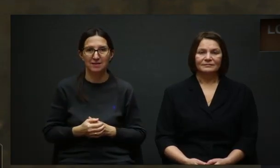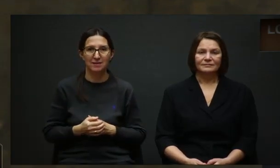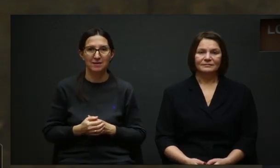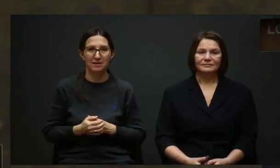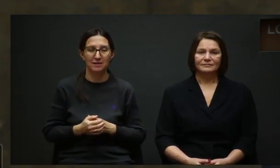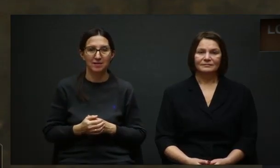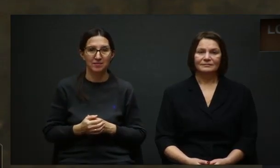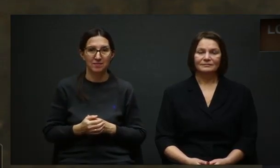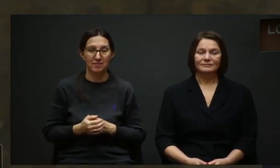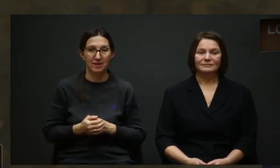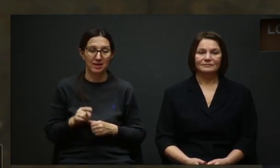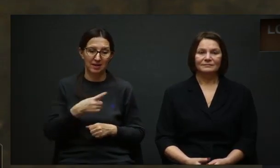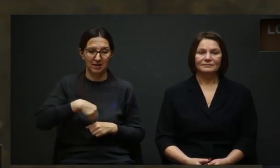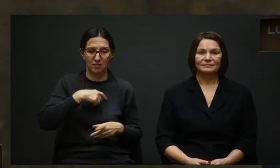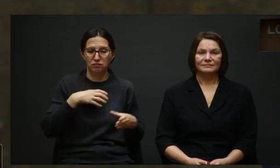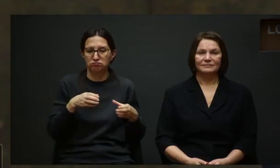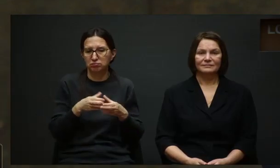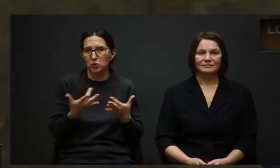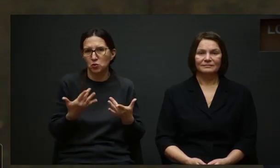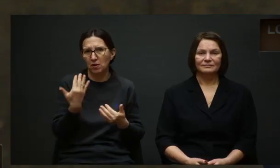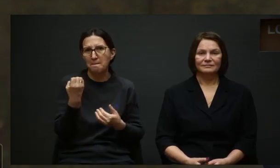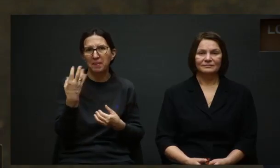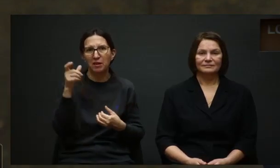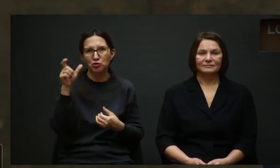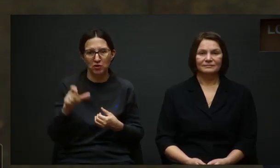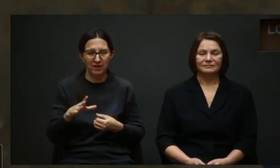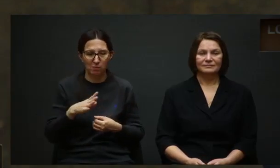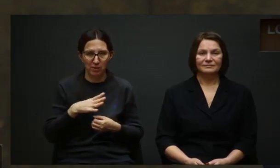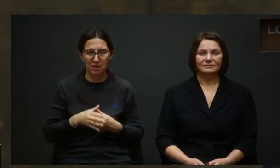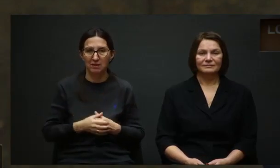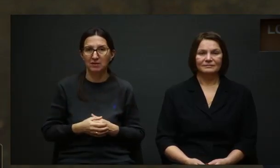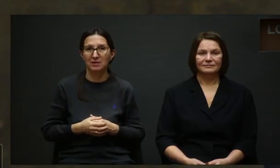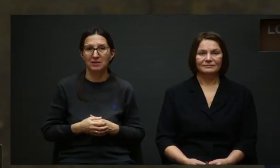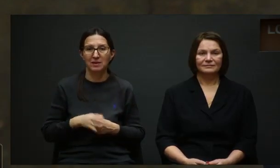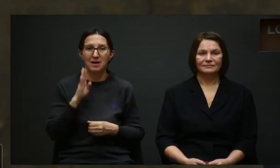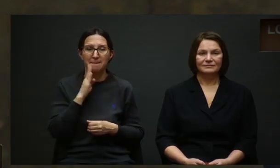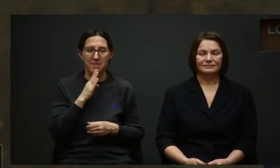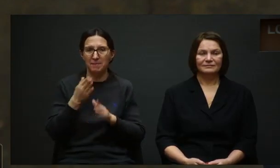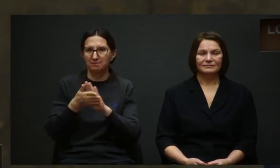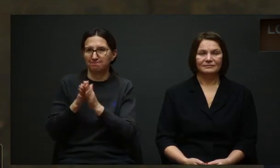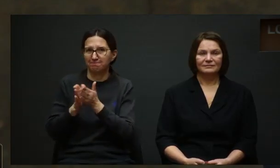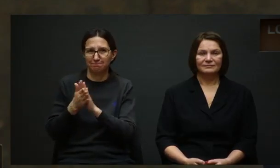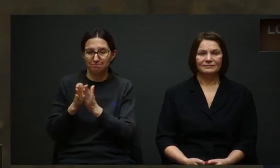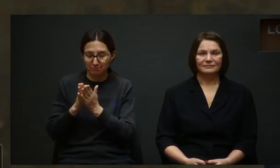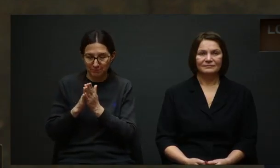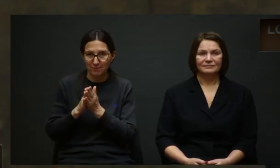И вот группа там, наверное, человек 15 было у нас. Мама